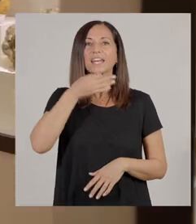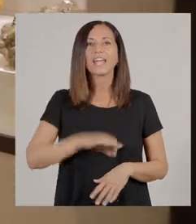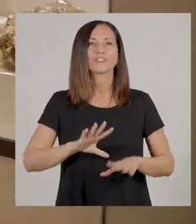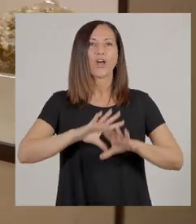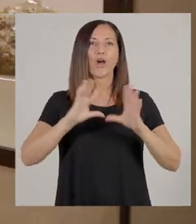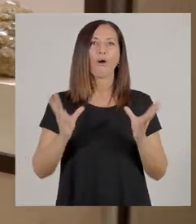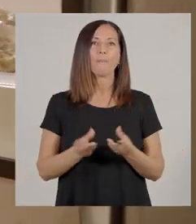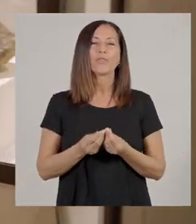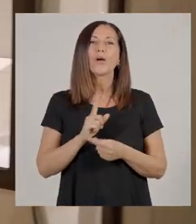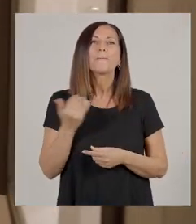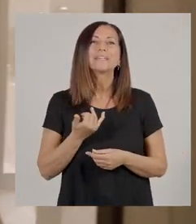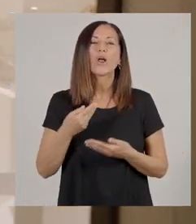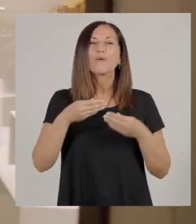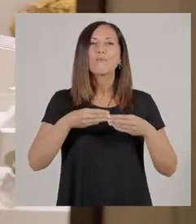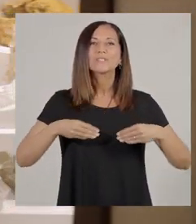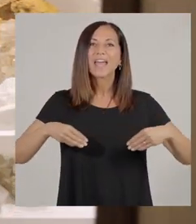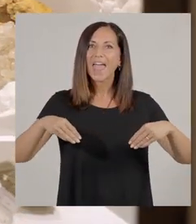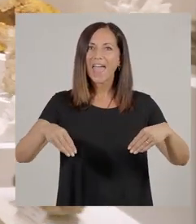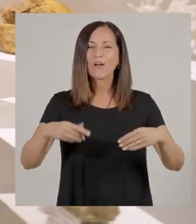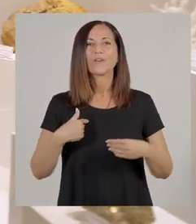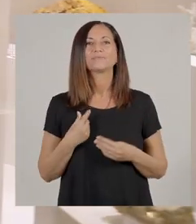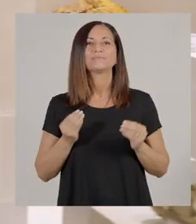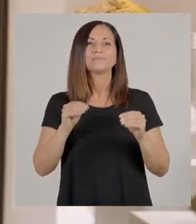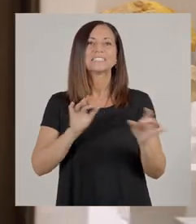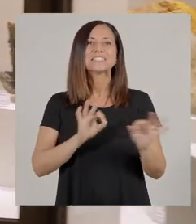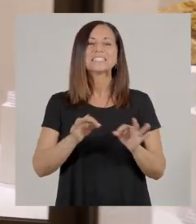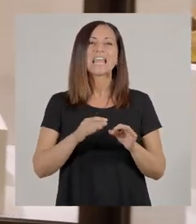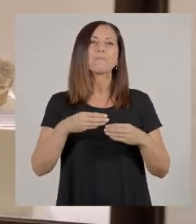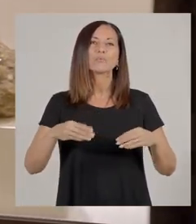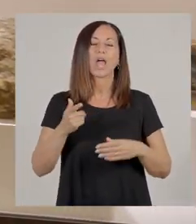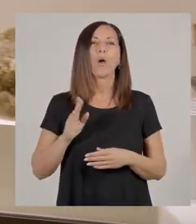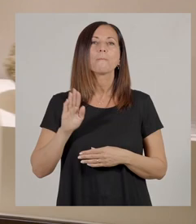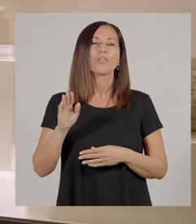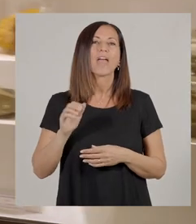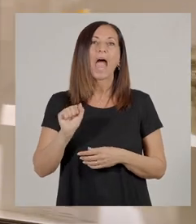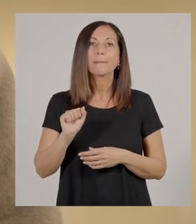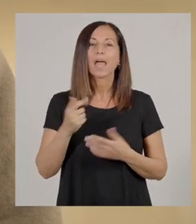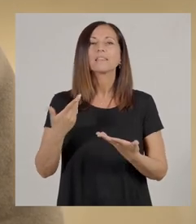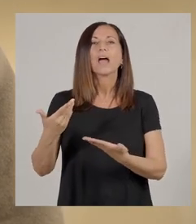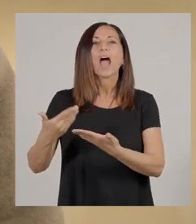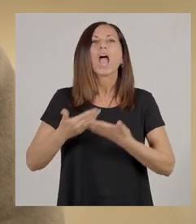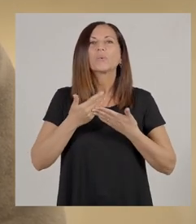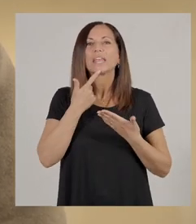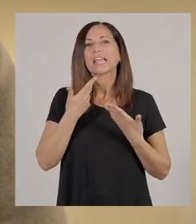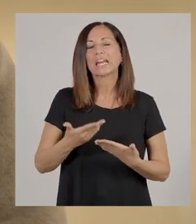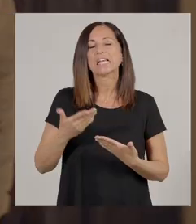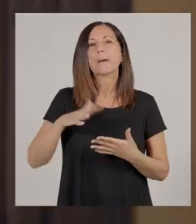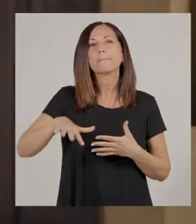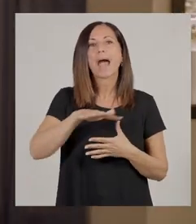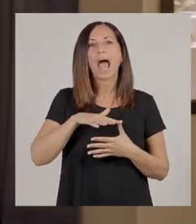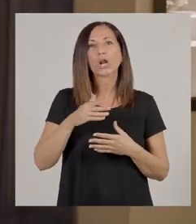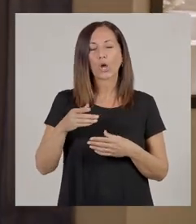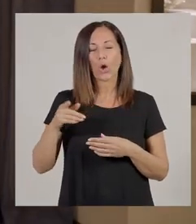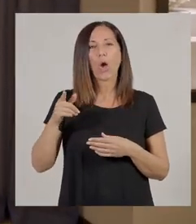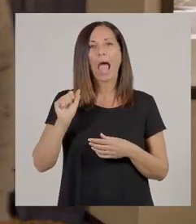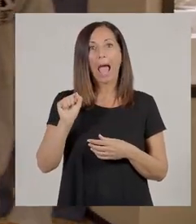fine a completare il piccolo museo e metterlo nel sistema museale dell'Amiata. Ci ha aiutato anche il Parco